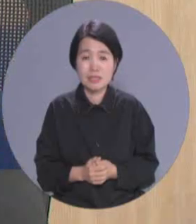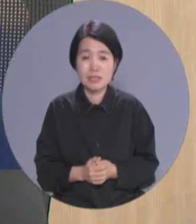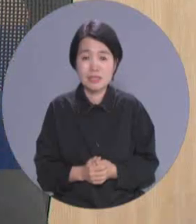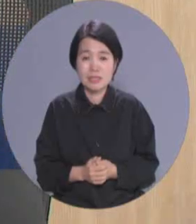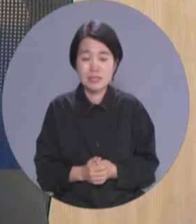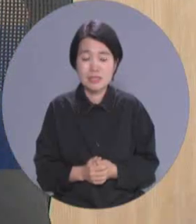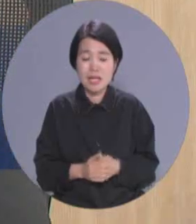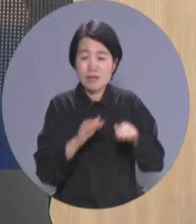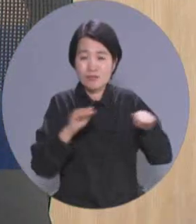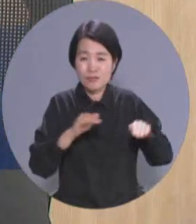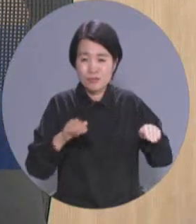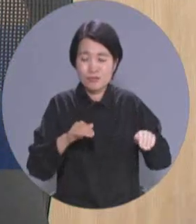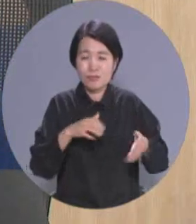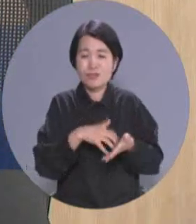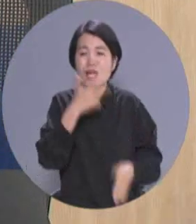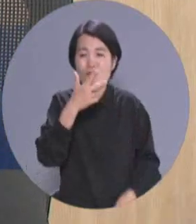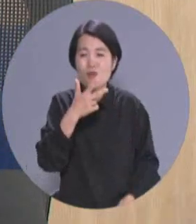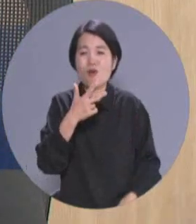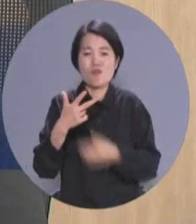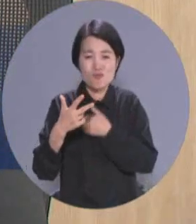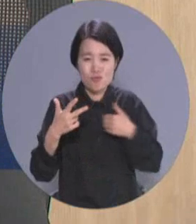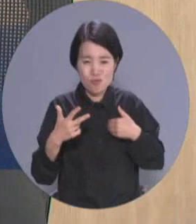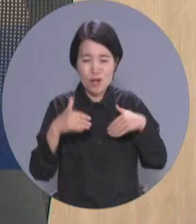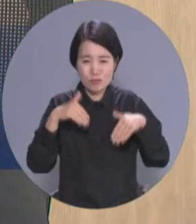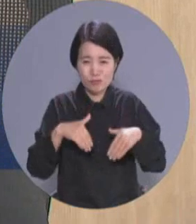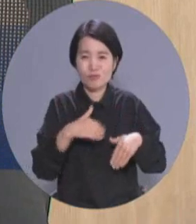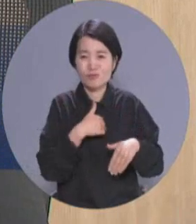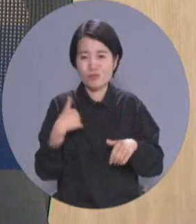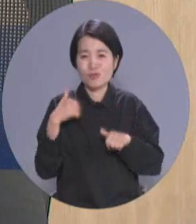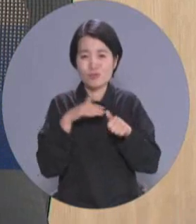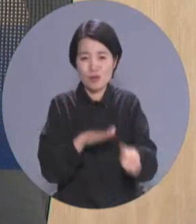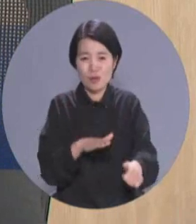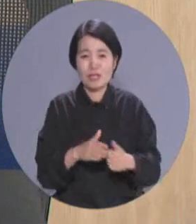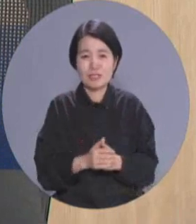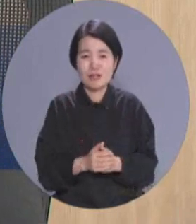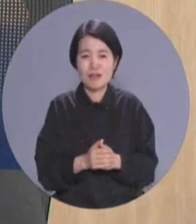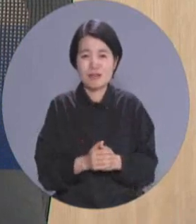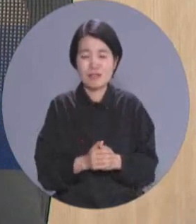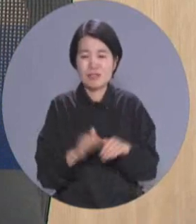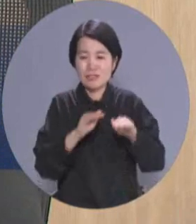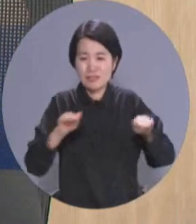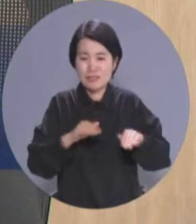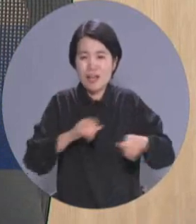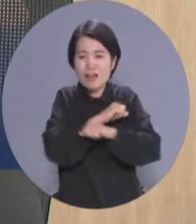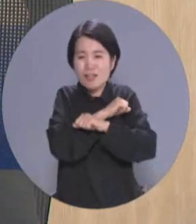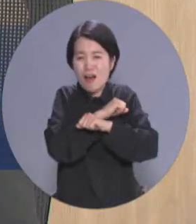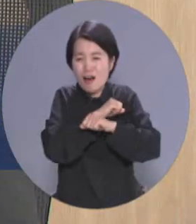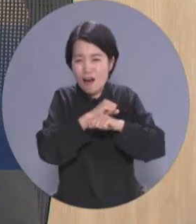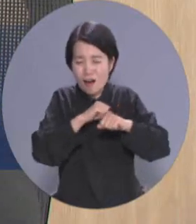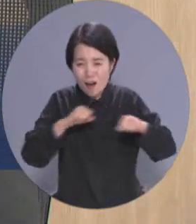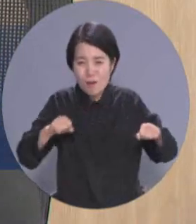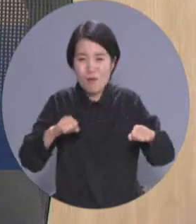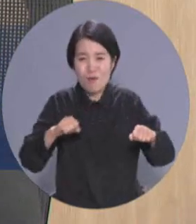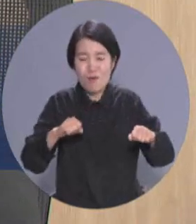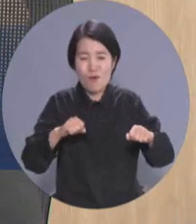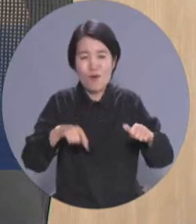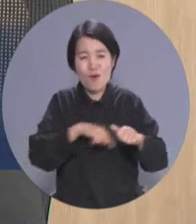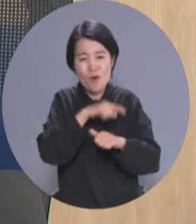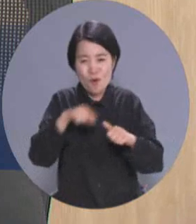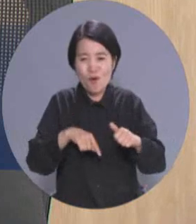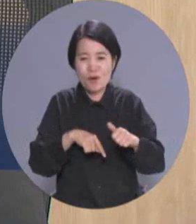인력도 충분하게 투입이 되고 있기 때문에 그 또 넓은 야적장이 또 확보가 되어 갖고 있다 보니까 이런